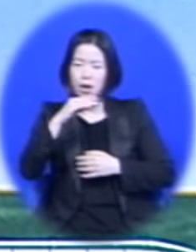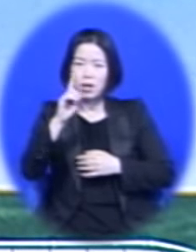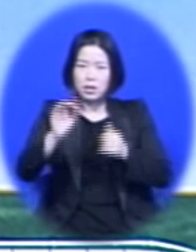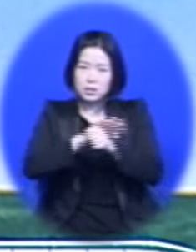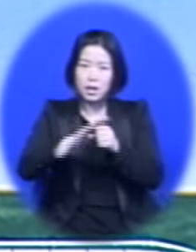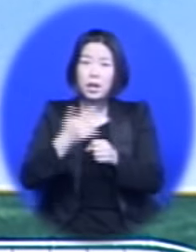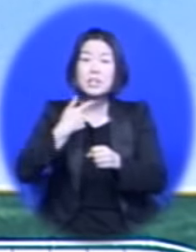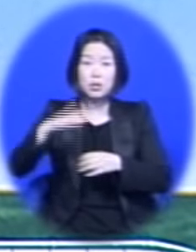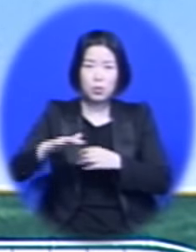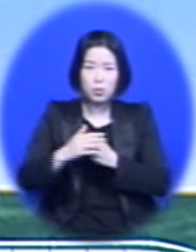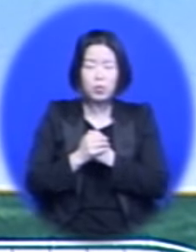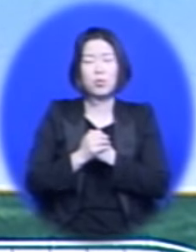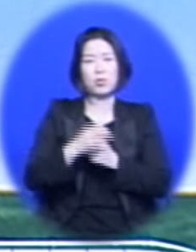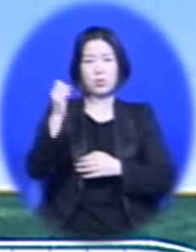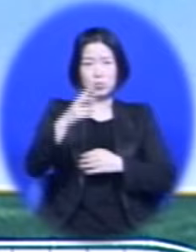없고